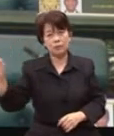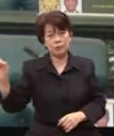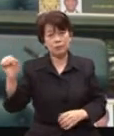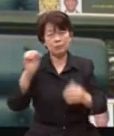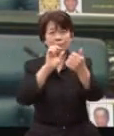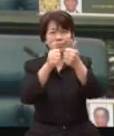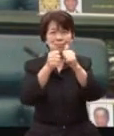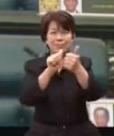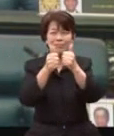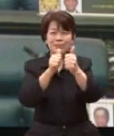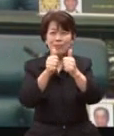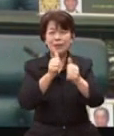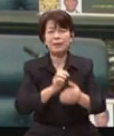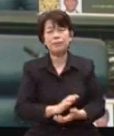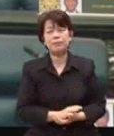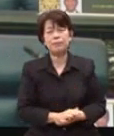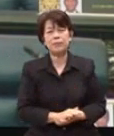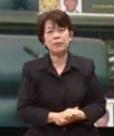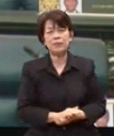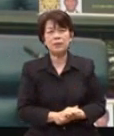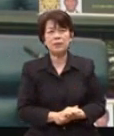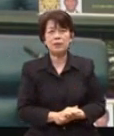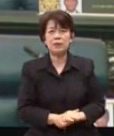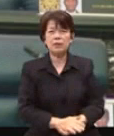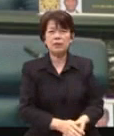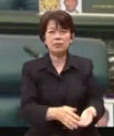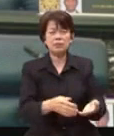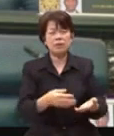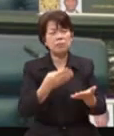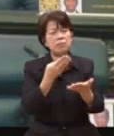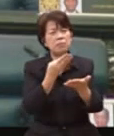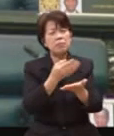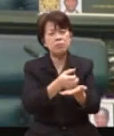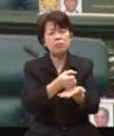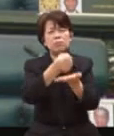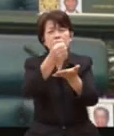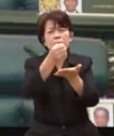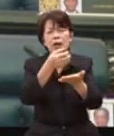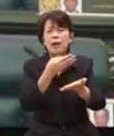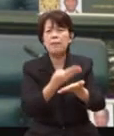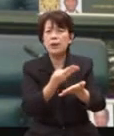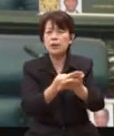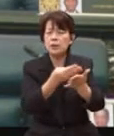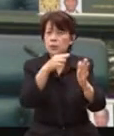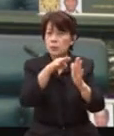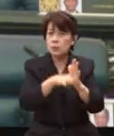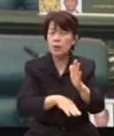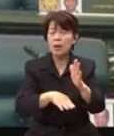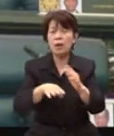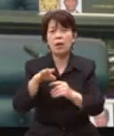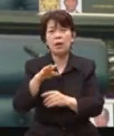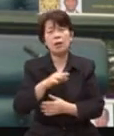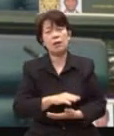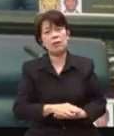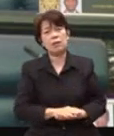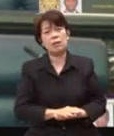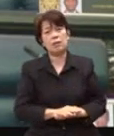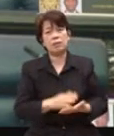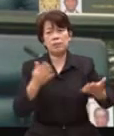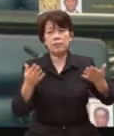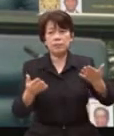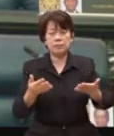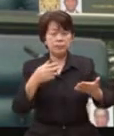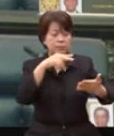sukan kalau kita lihat di sini kekurangan budget 7,5 juta sedangkan kalau kita melihat